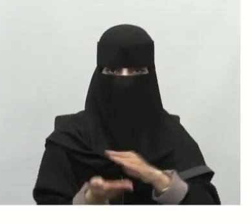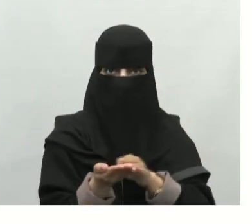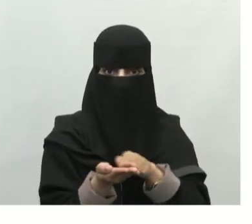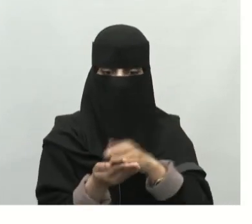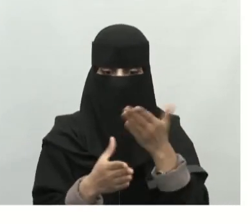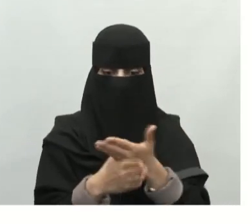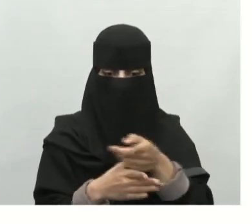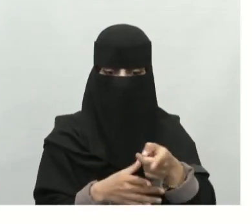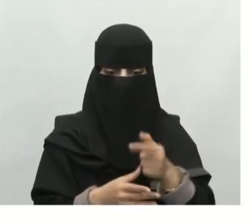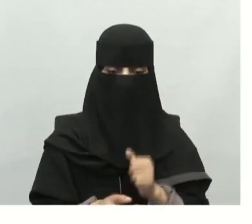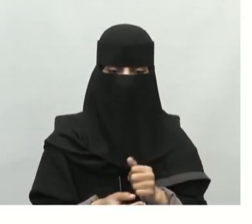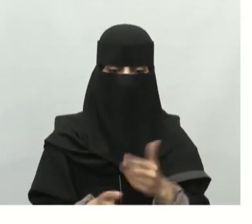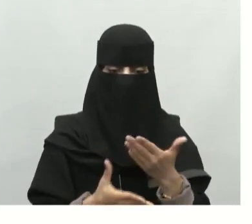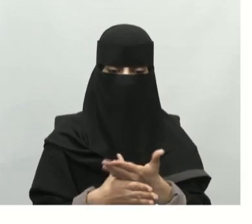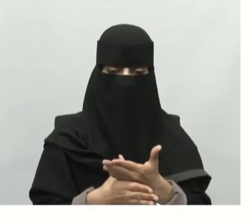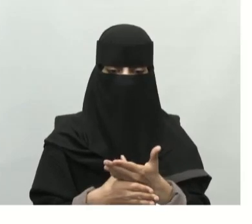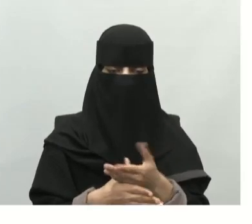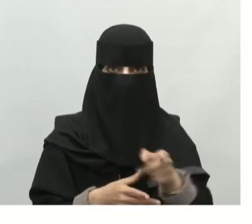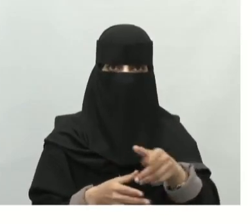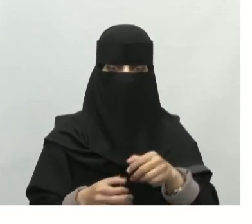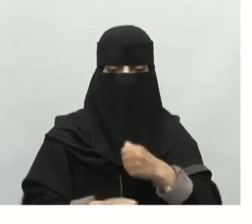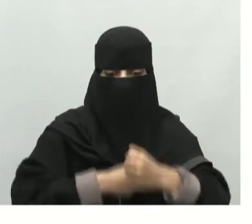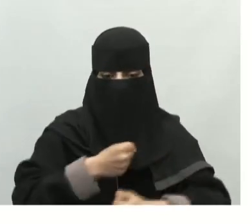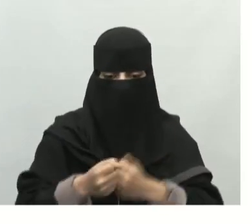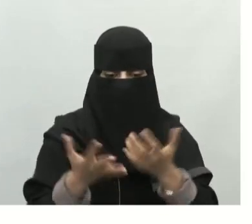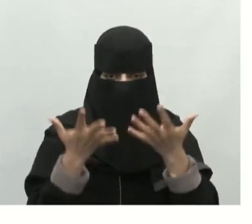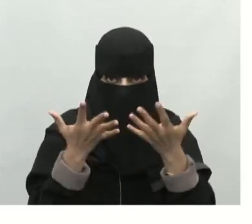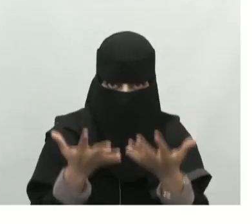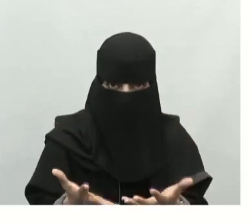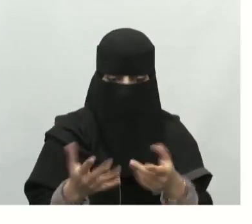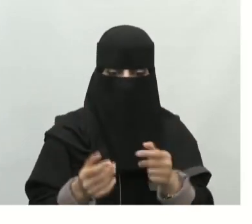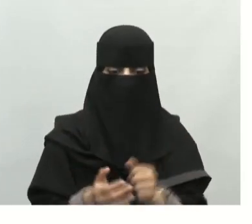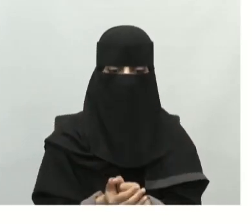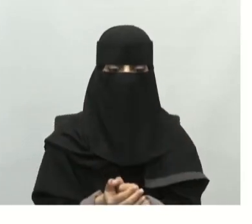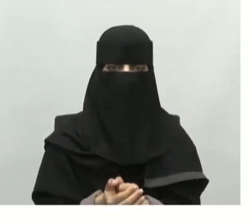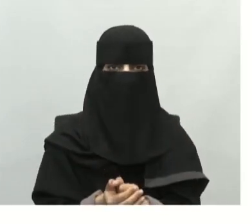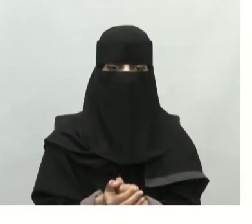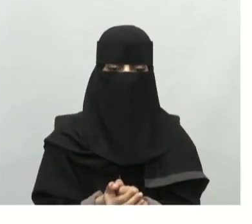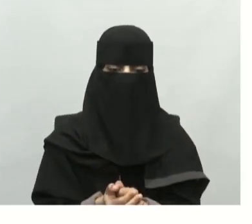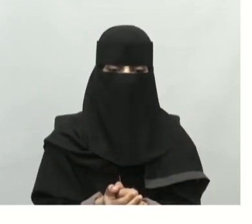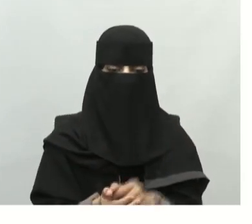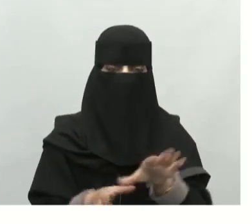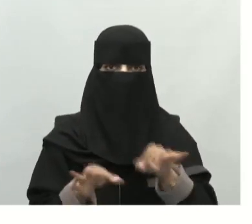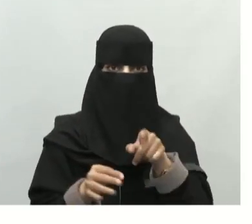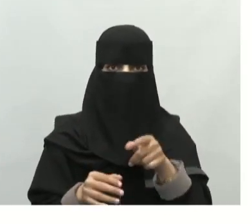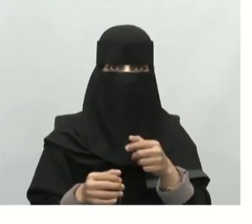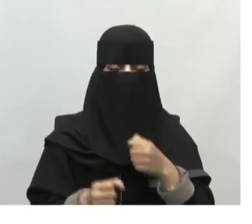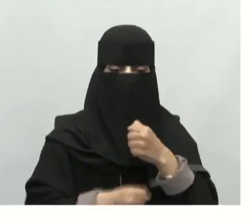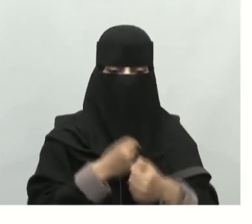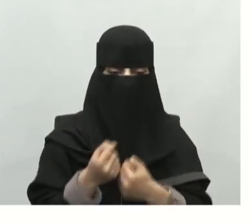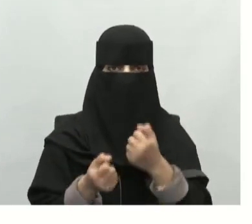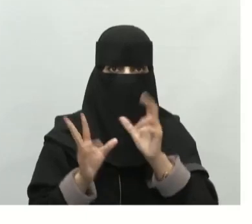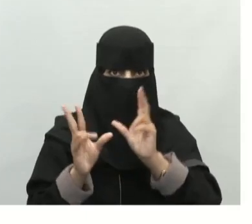لان هذا الاسم يشير الى حركتها صحيح فمعظم الزواحف غالبا تتحرك بنفس